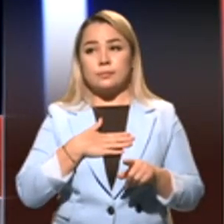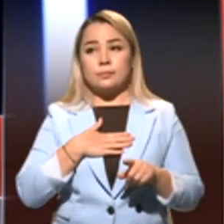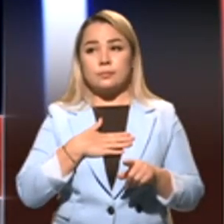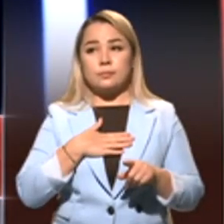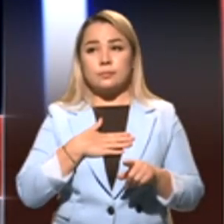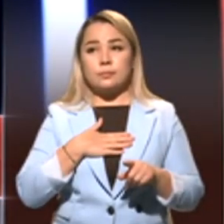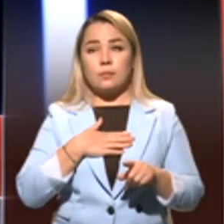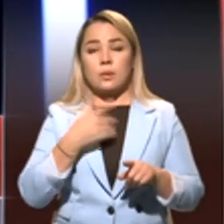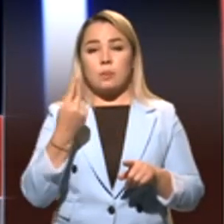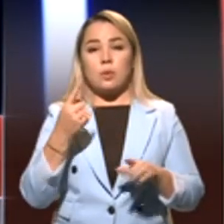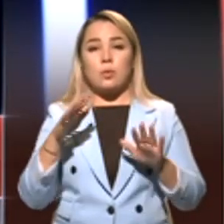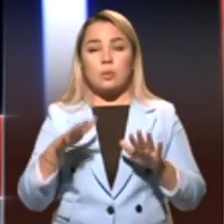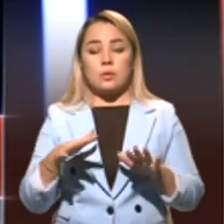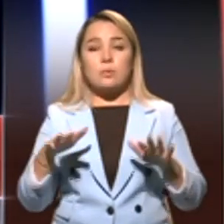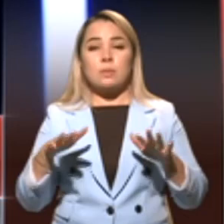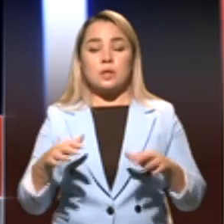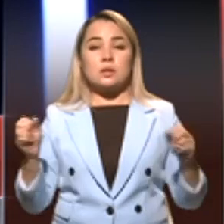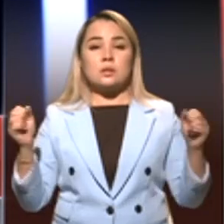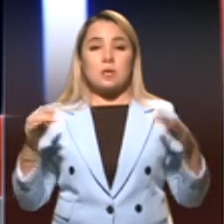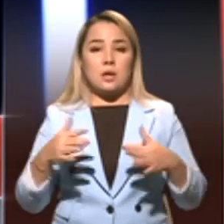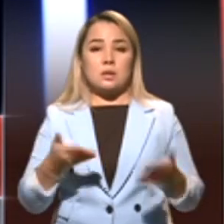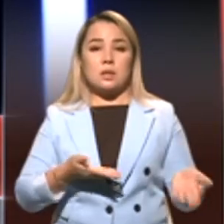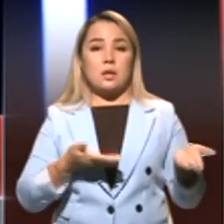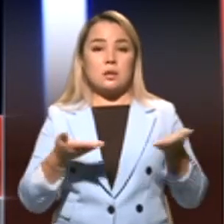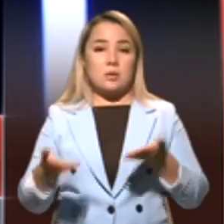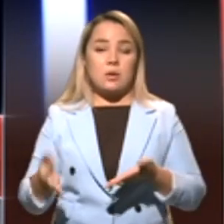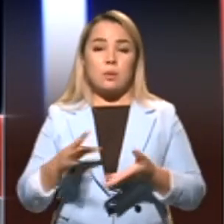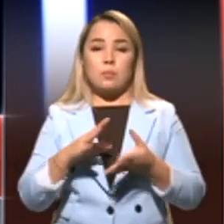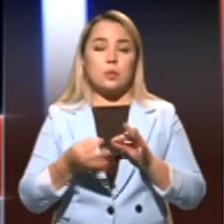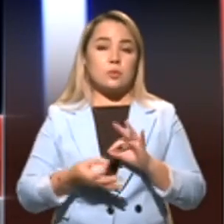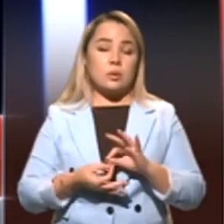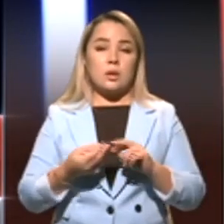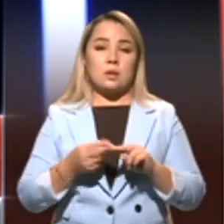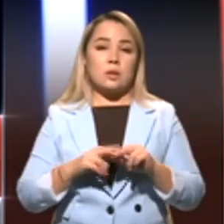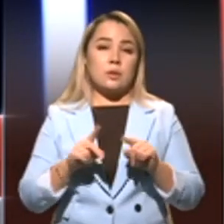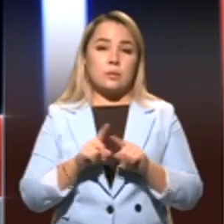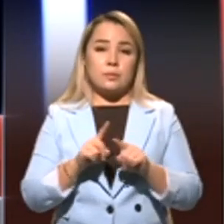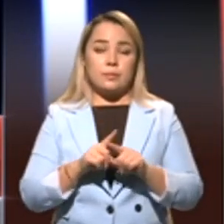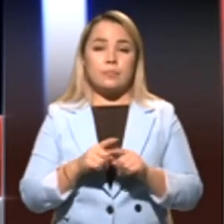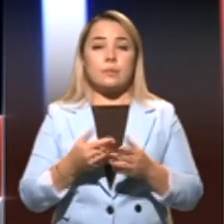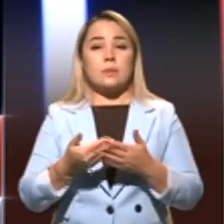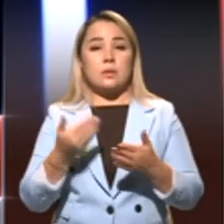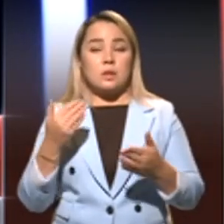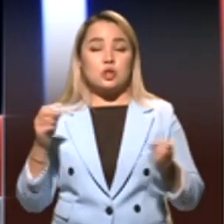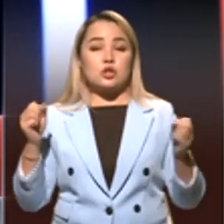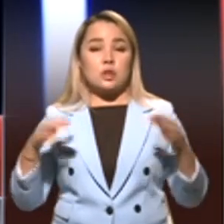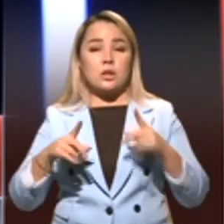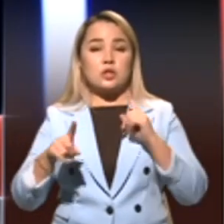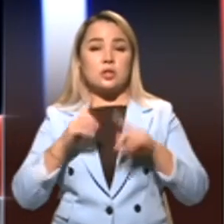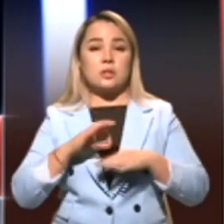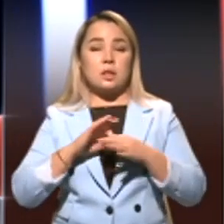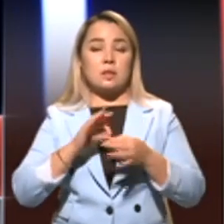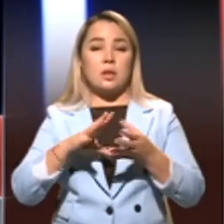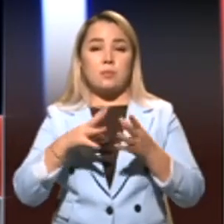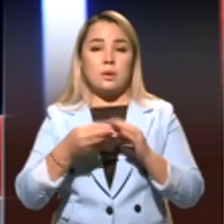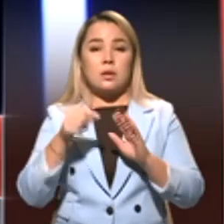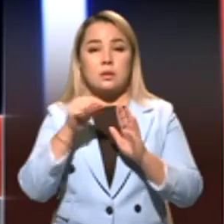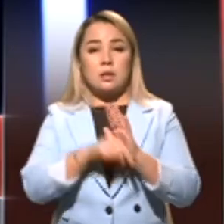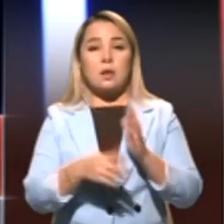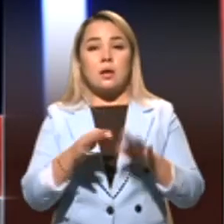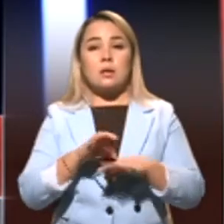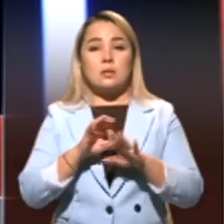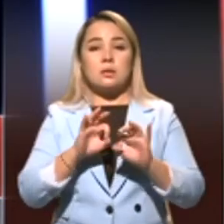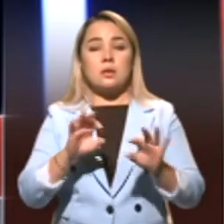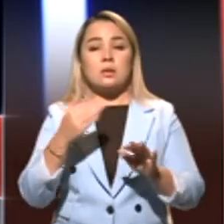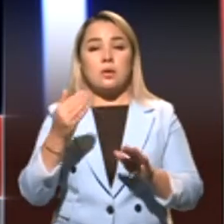бір орынға бір жерге жинап отырмыз. Бұл қаншалықты қиын. Осы жиынның келіссөздер қалай жүргізіледі, соған бір үңілейікші.